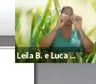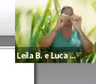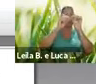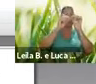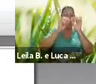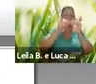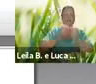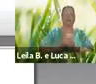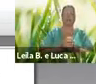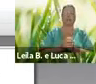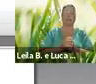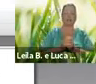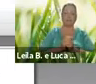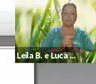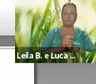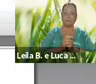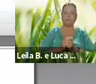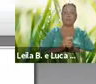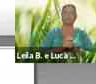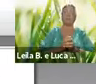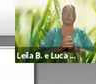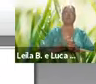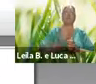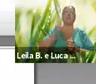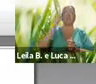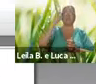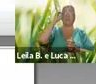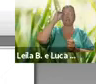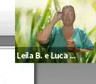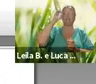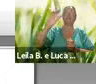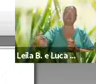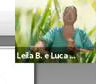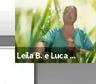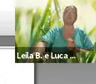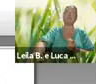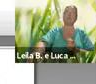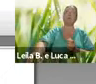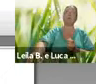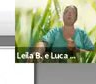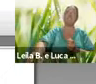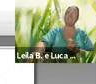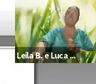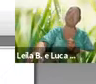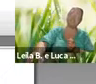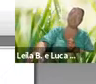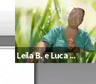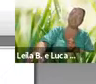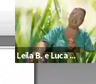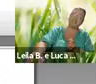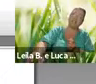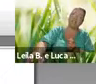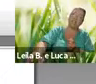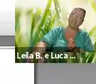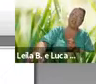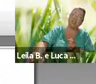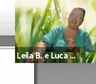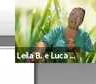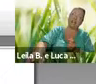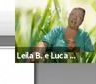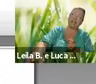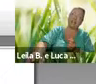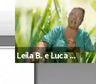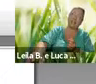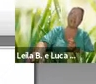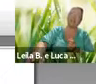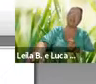la lamellina, no? Della lampadina, no? È come se ricevesse l'energia della